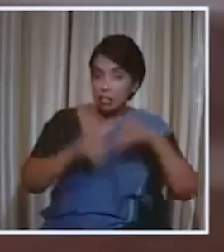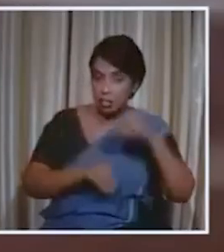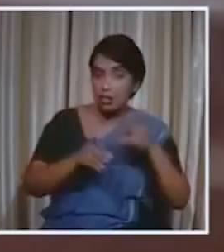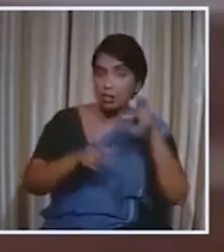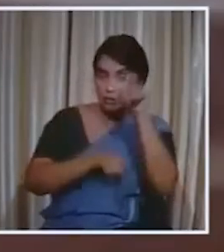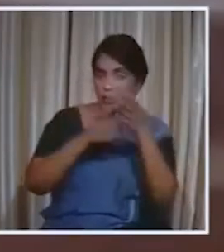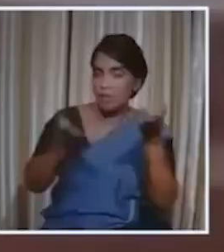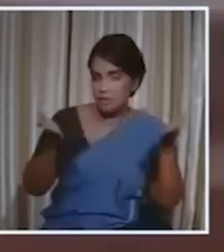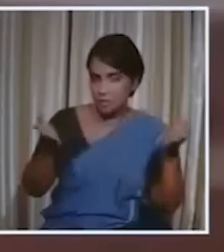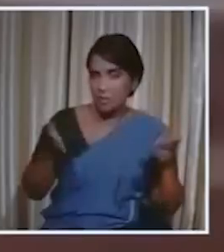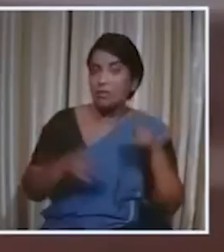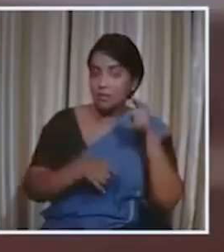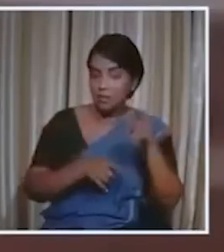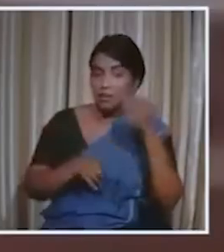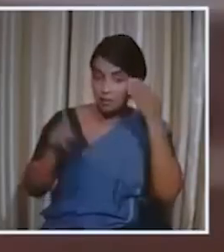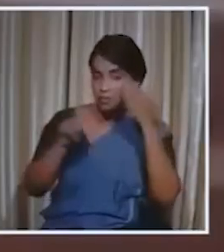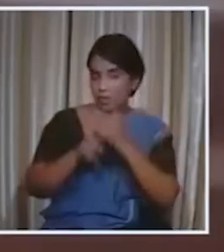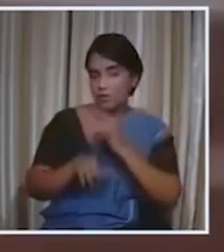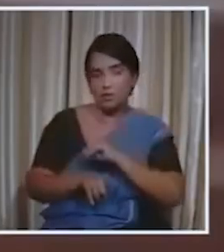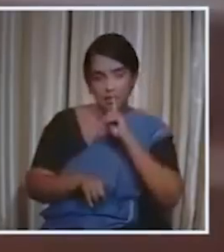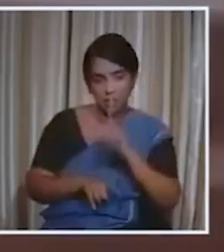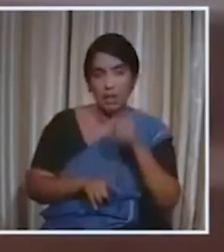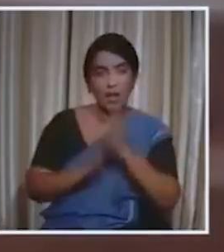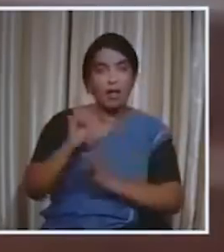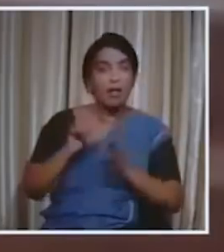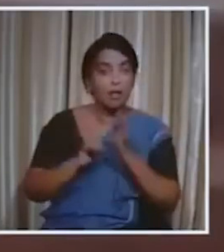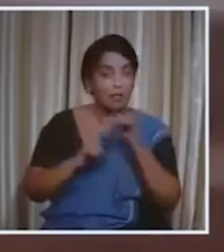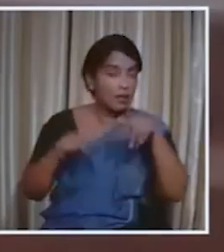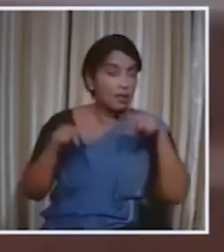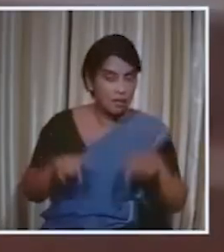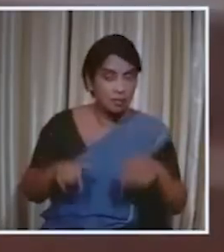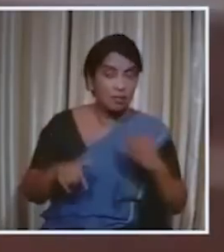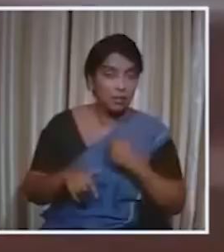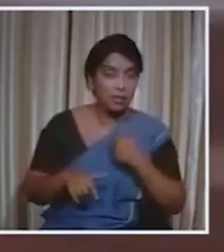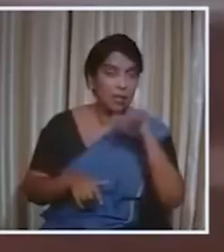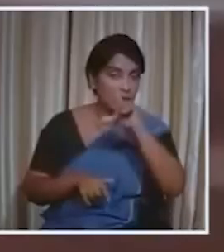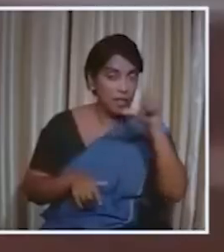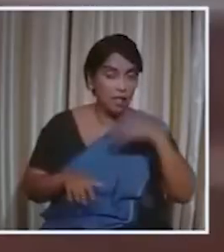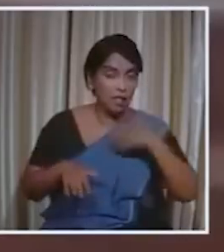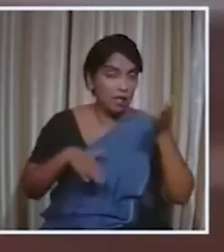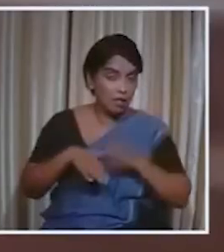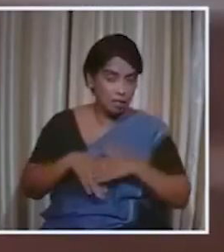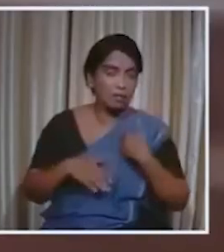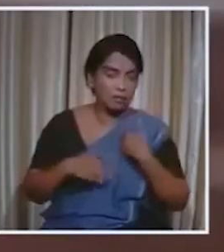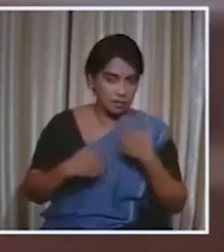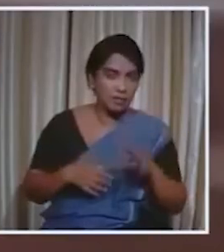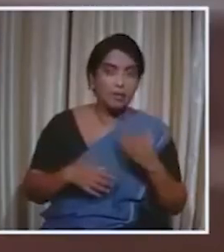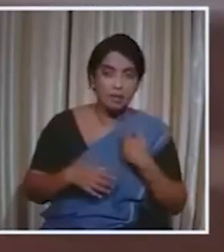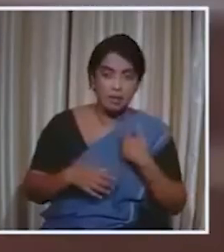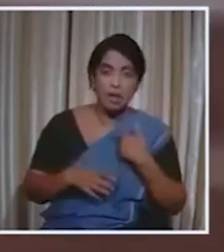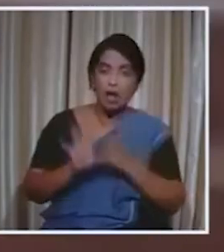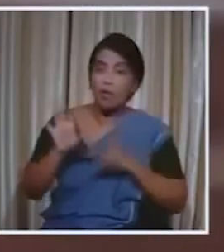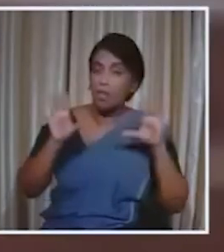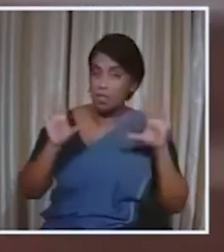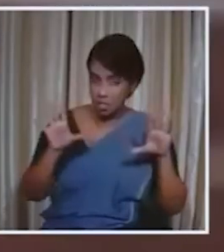ඉන්නවා ඒක කාරණාව මතක් කරමින් මේ මන්ත්‍රීවරුන් අද මම 77 ව තත්ත්වයට පත් වෙලා තියෙනවා මම එතකොට අවුරුදු